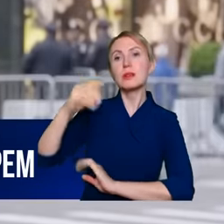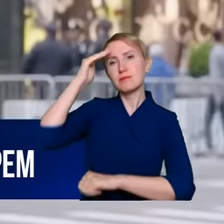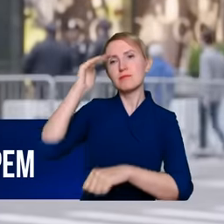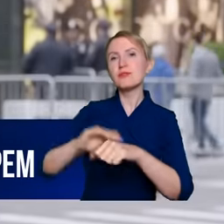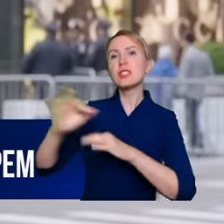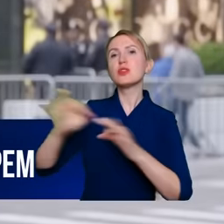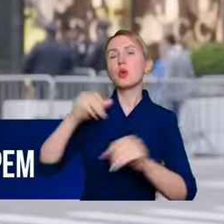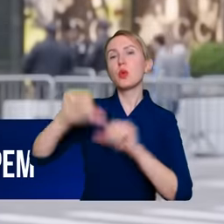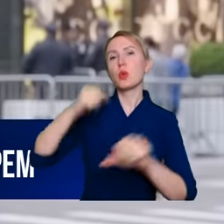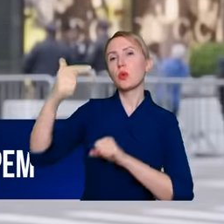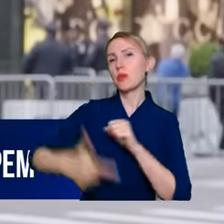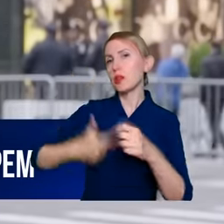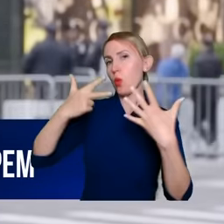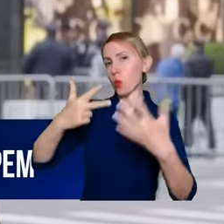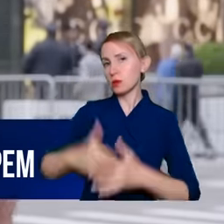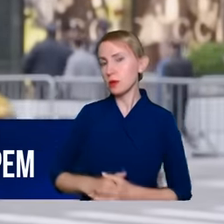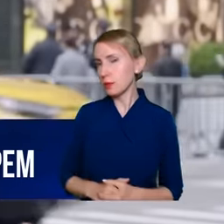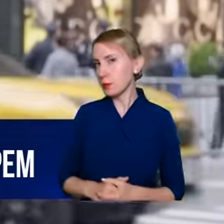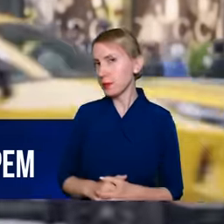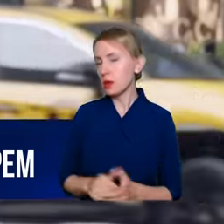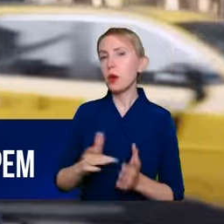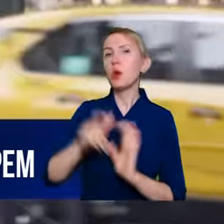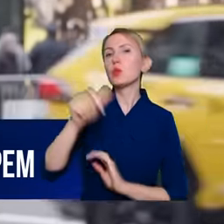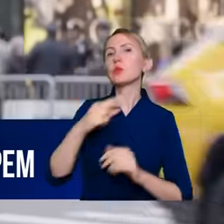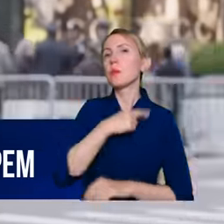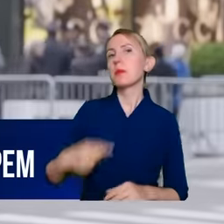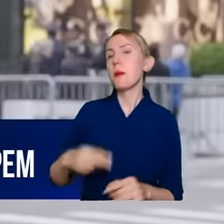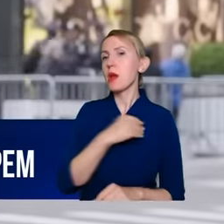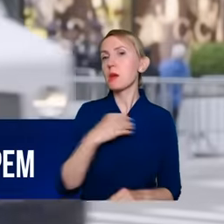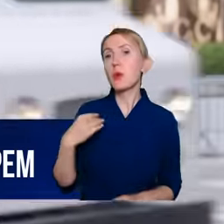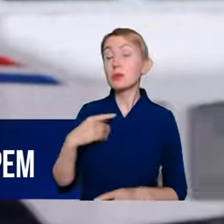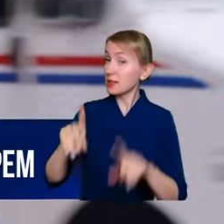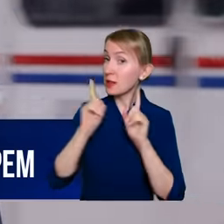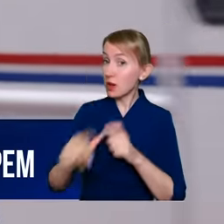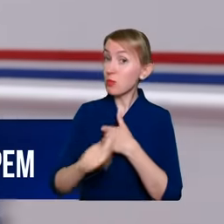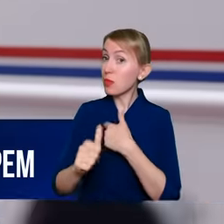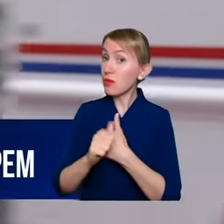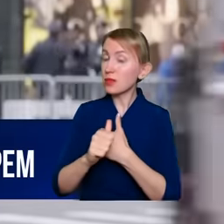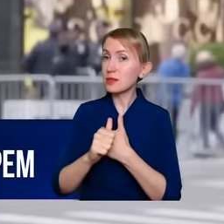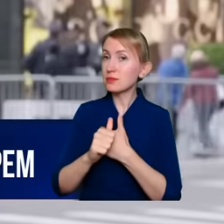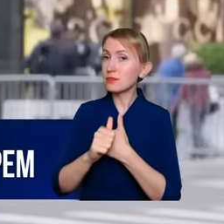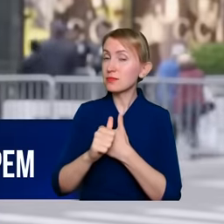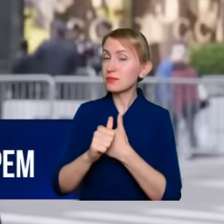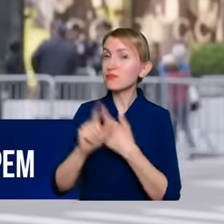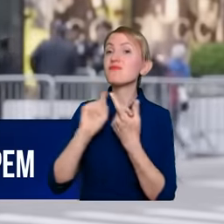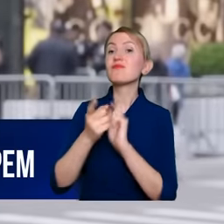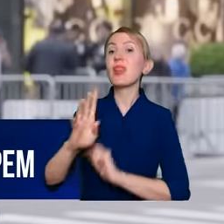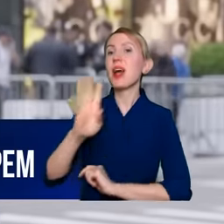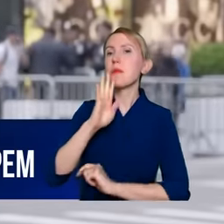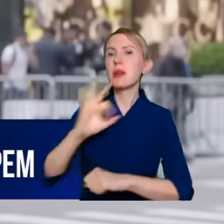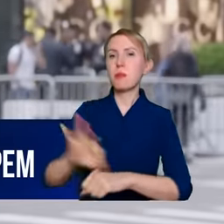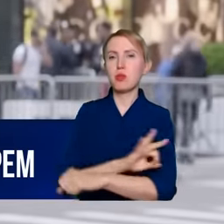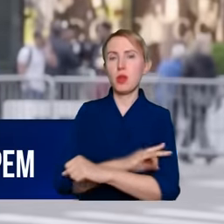roku 2008, kiedy Donald Tusk jako premier Polski de facto doprowadził do wywrócenia amerykańskiego projektu